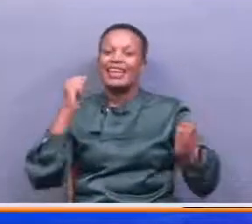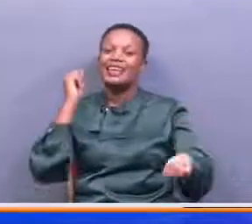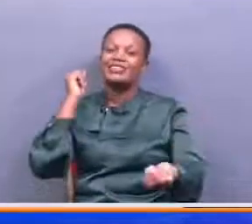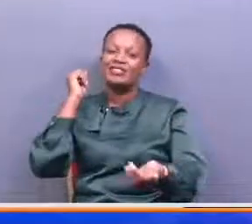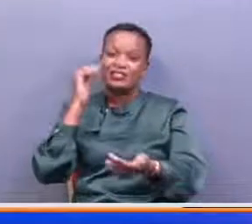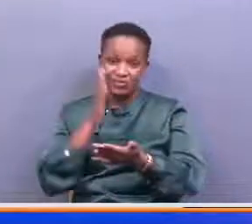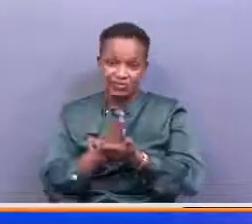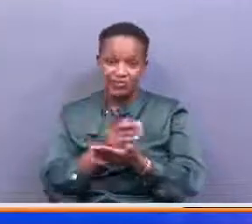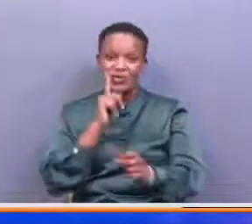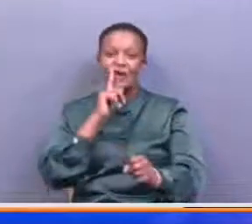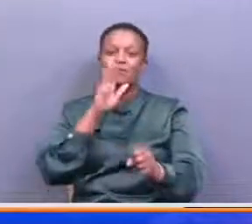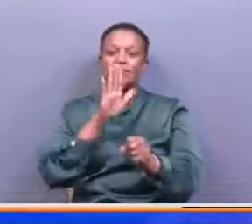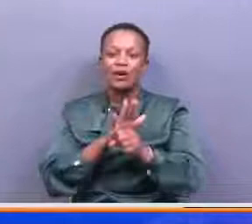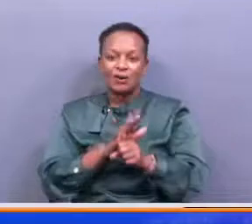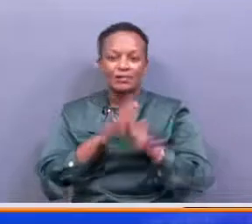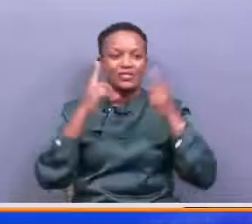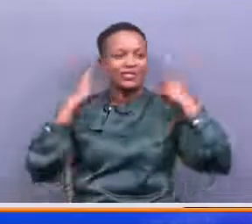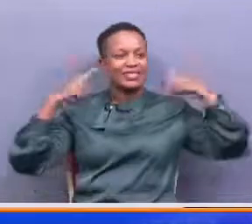we are bound to succeed.